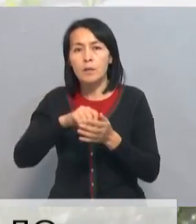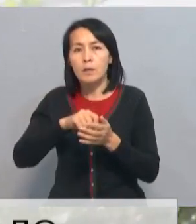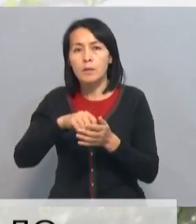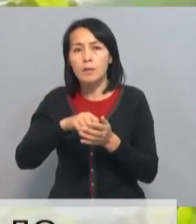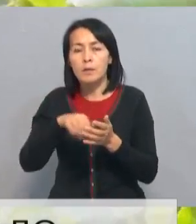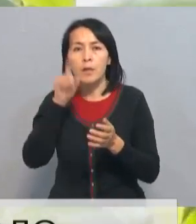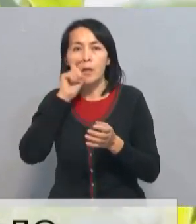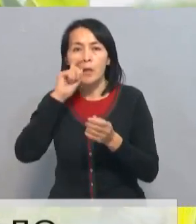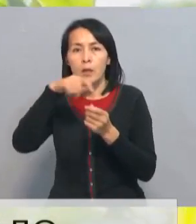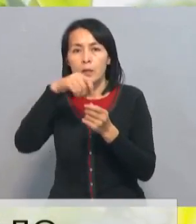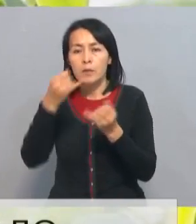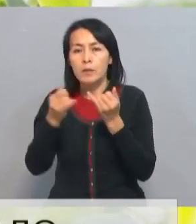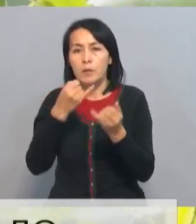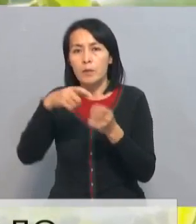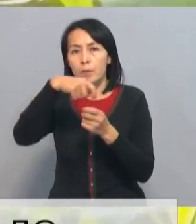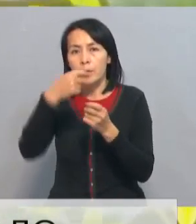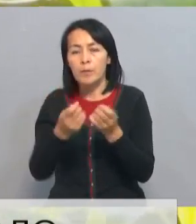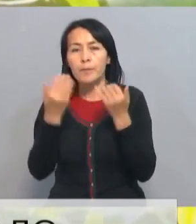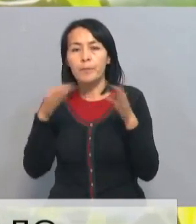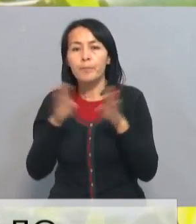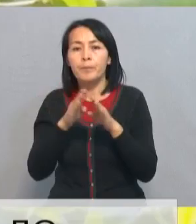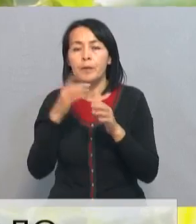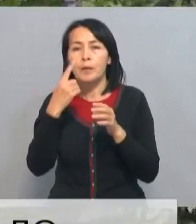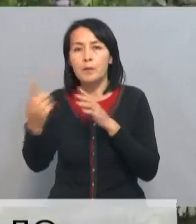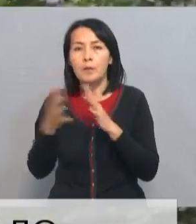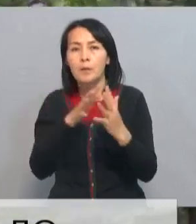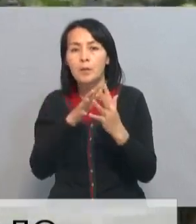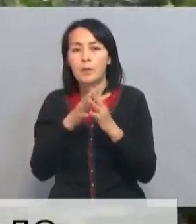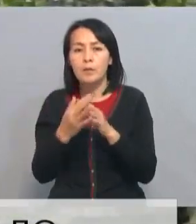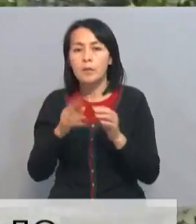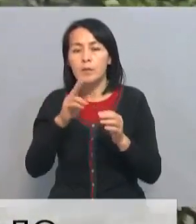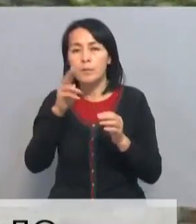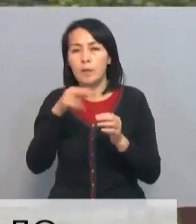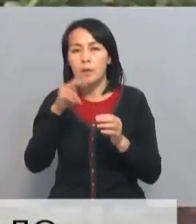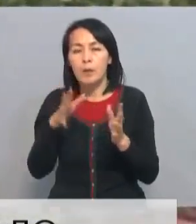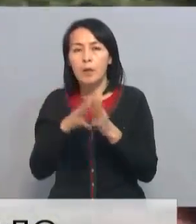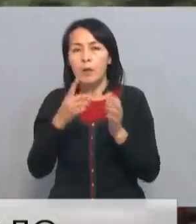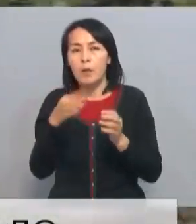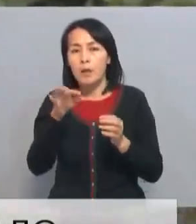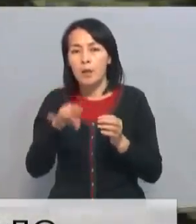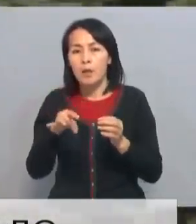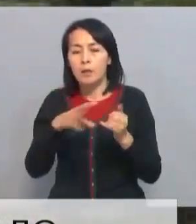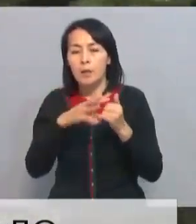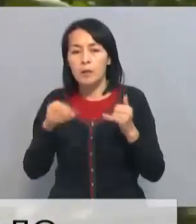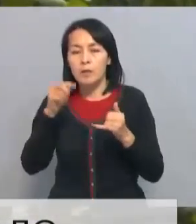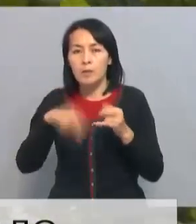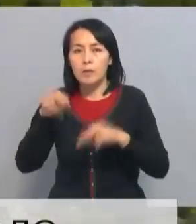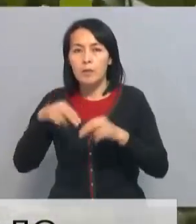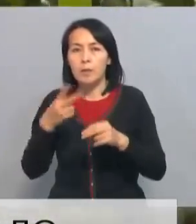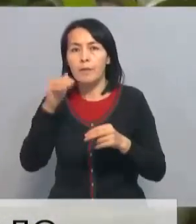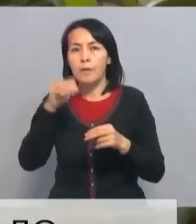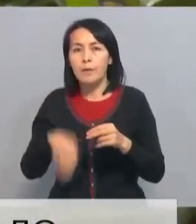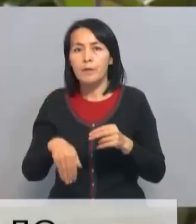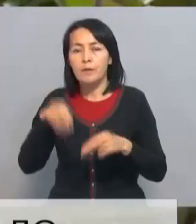теплицу Шымкир-Медет. В районе, расположенном в населенном пункте Касымбек-Датка, общая площадь 1 гектар, в земле высажено